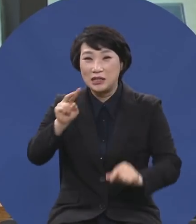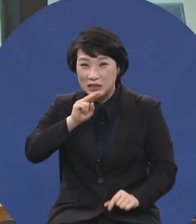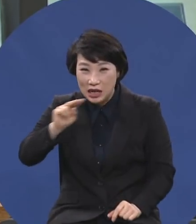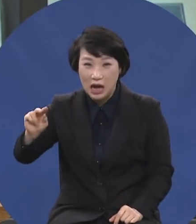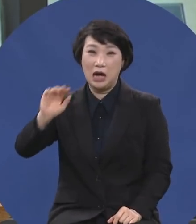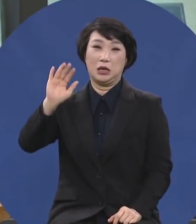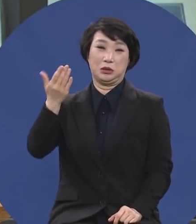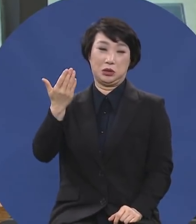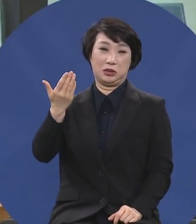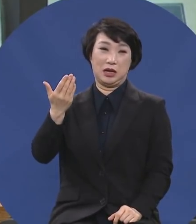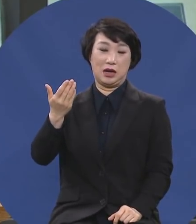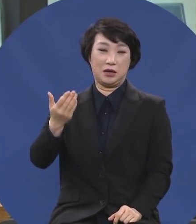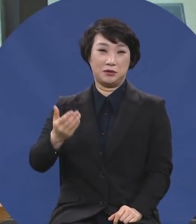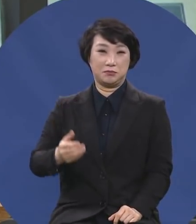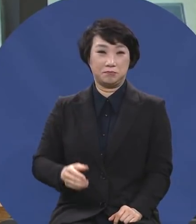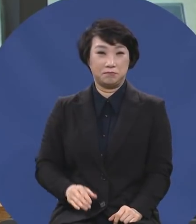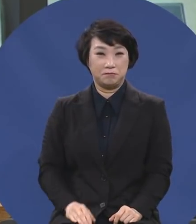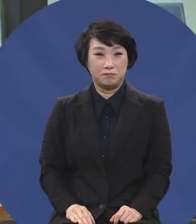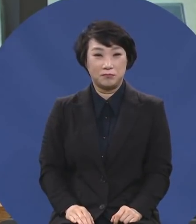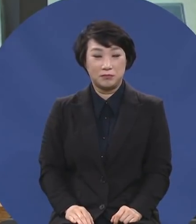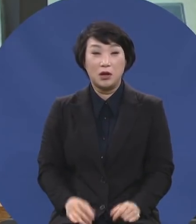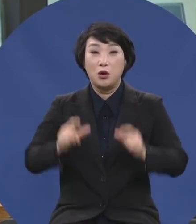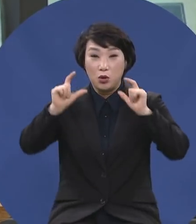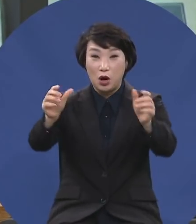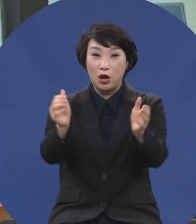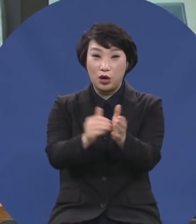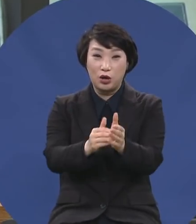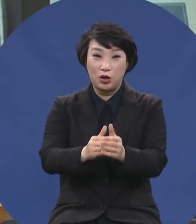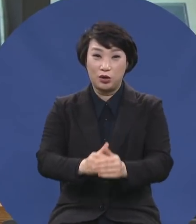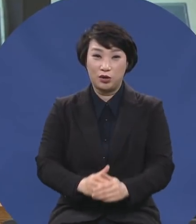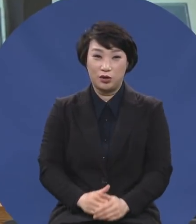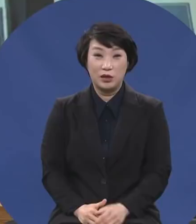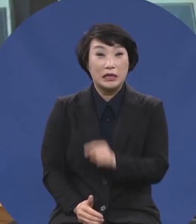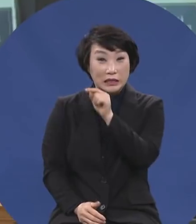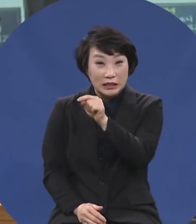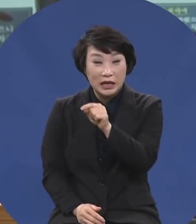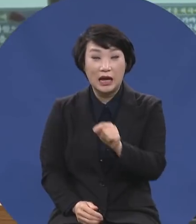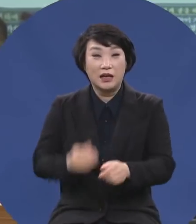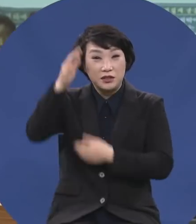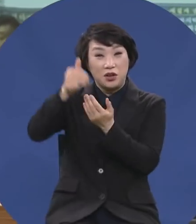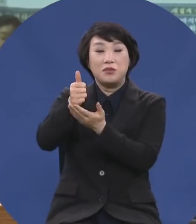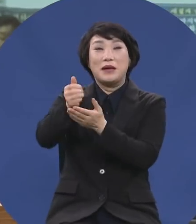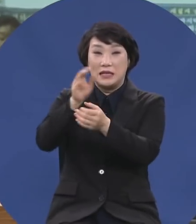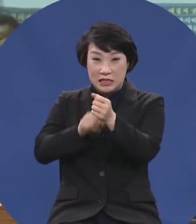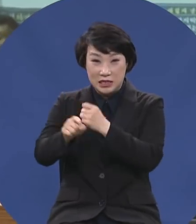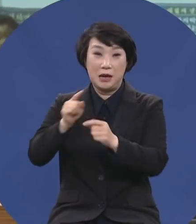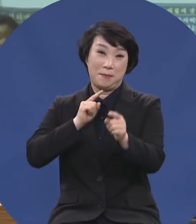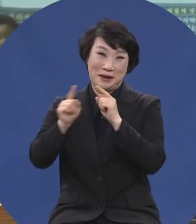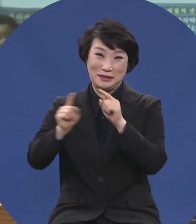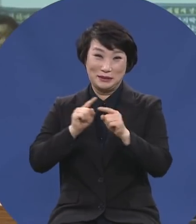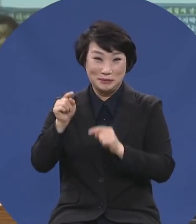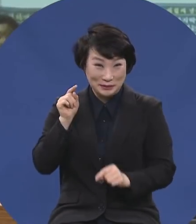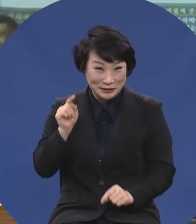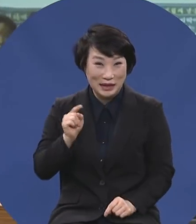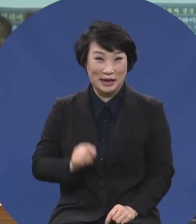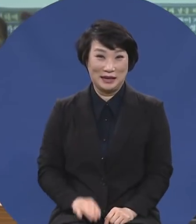모든 말씀으로 살 것이니라 하였느니라. 이것이 성령의 진리의 말씀이다.